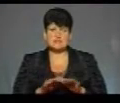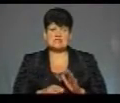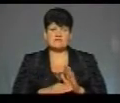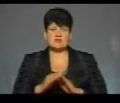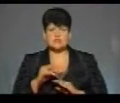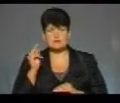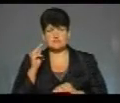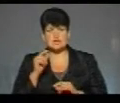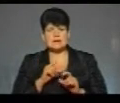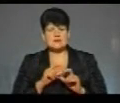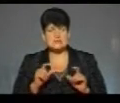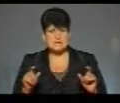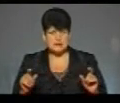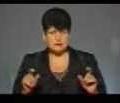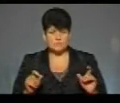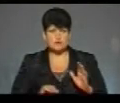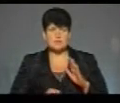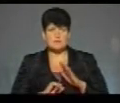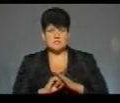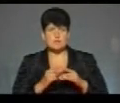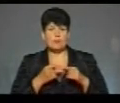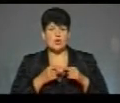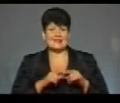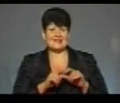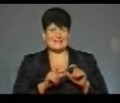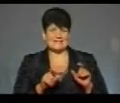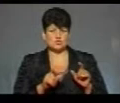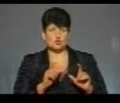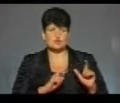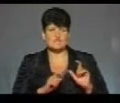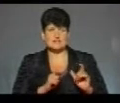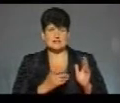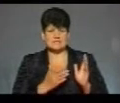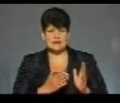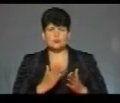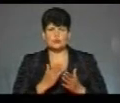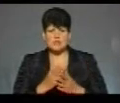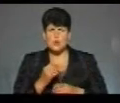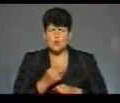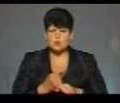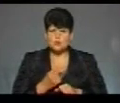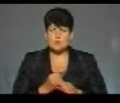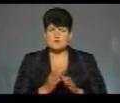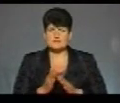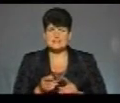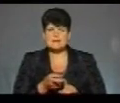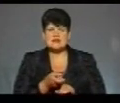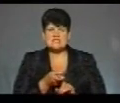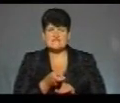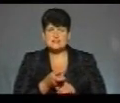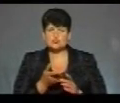навчальними закладами, тому що на базі політехнічного університету є певні розробки в системах зв'язку